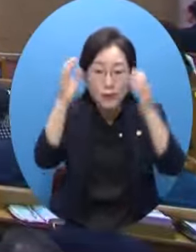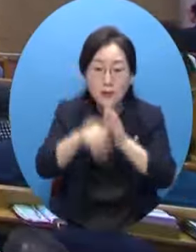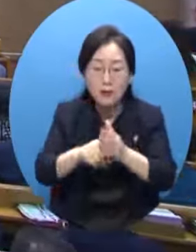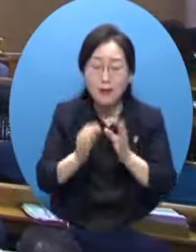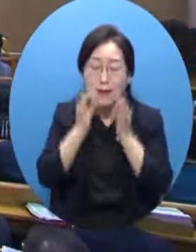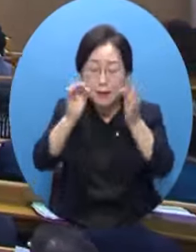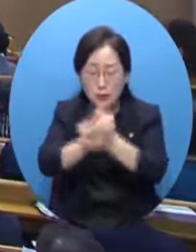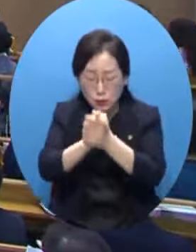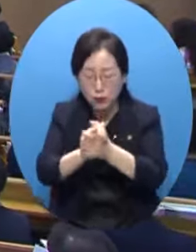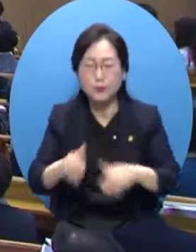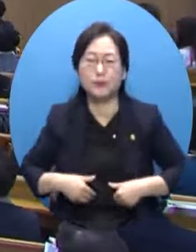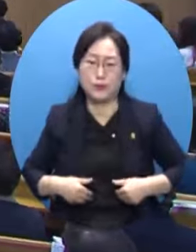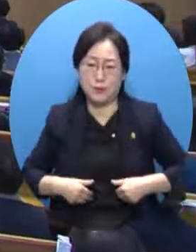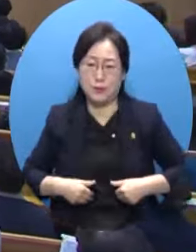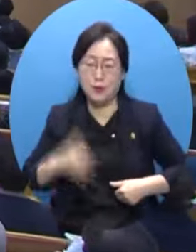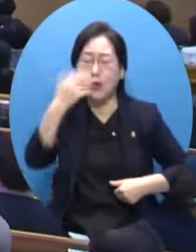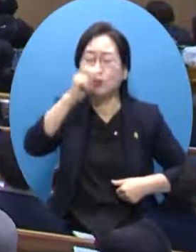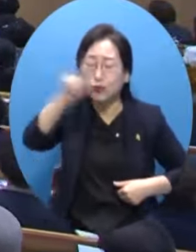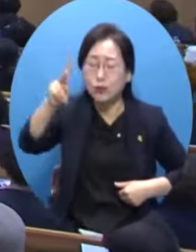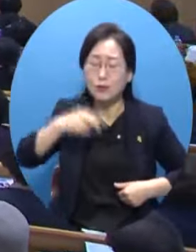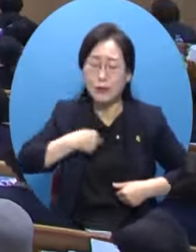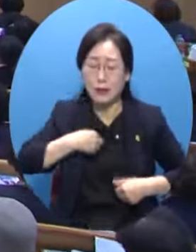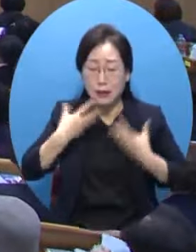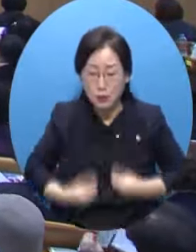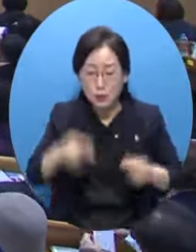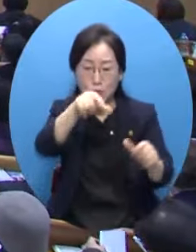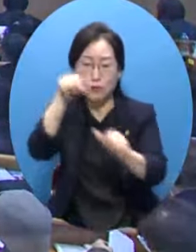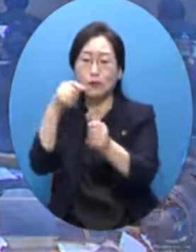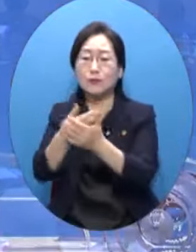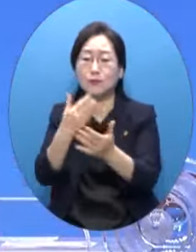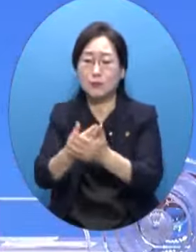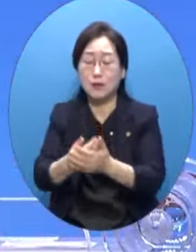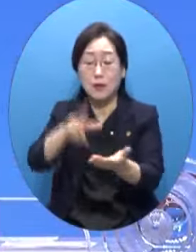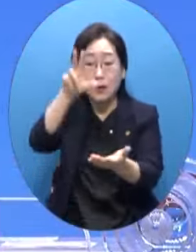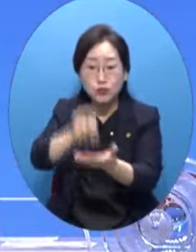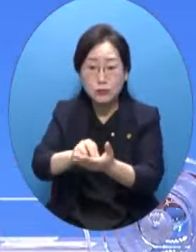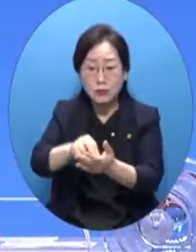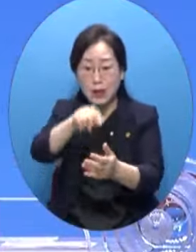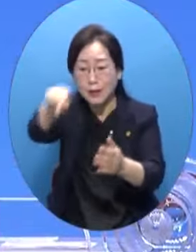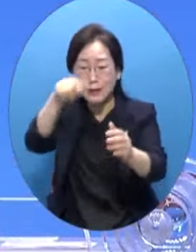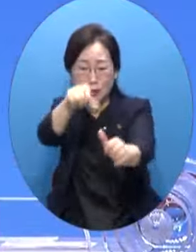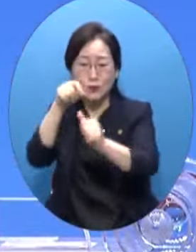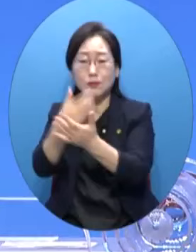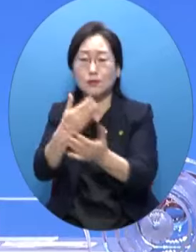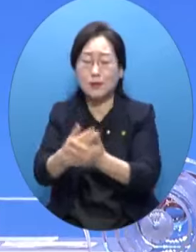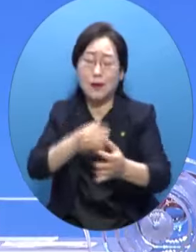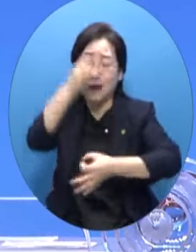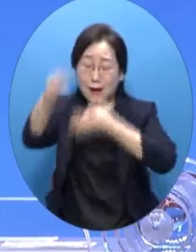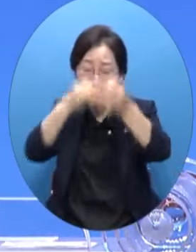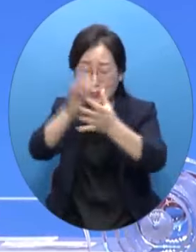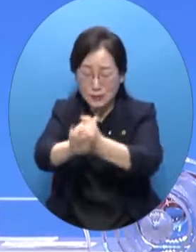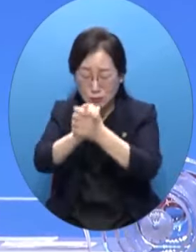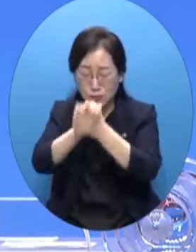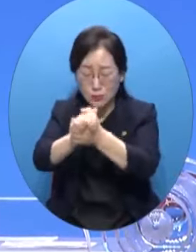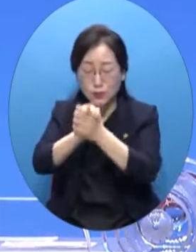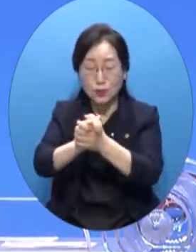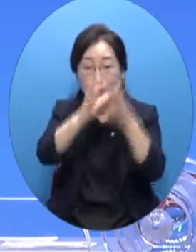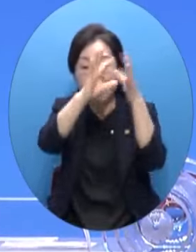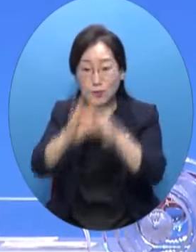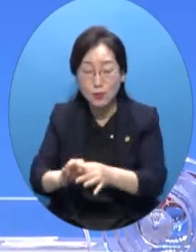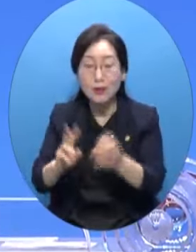간절히 부르짖어야 됩니다. 주여 나를 이 처음에서 건져주옵소서. 이 문제까지 건져주옵소서. 부르짖어 기도하고 또 기도하고